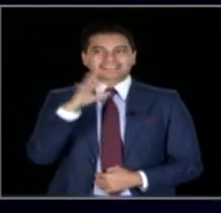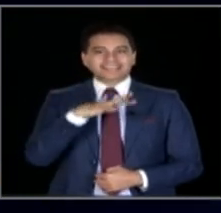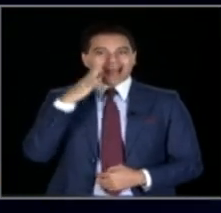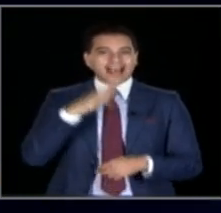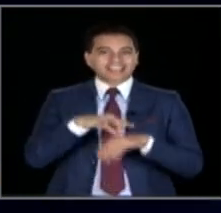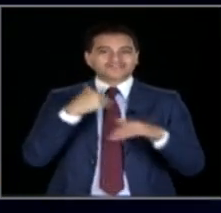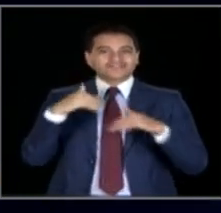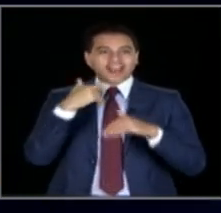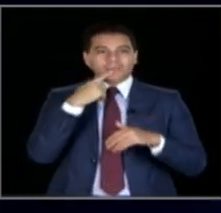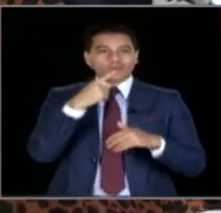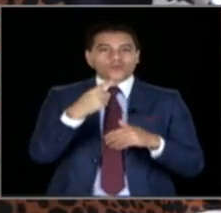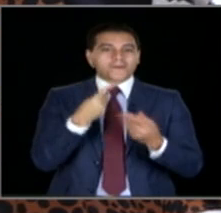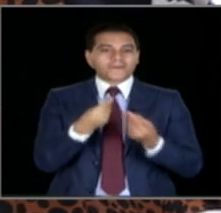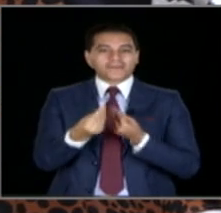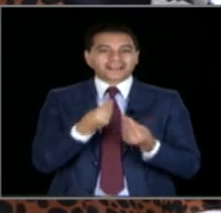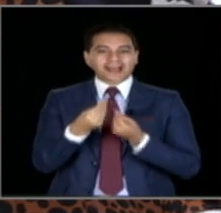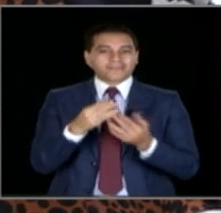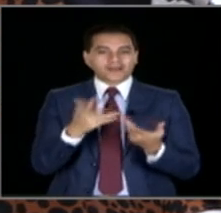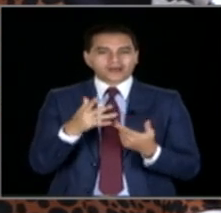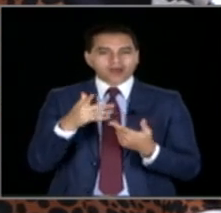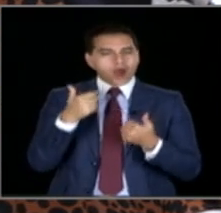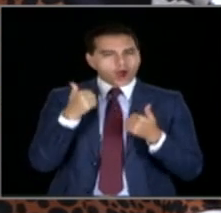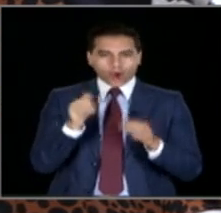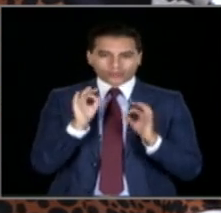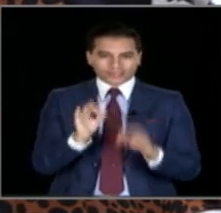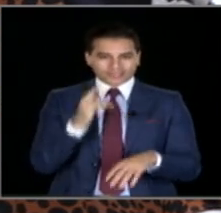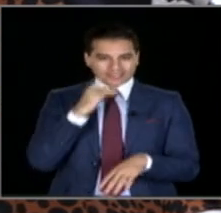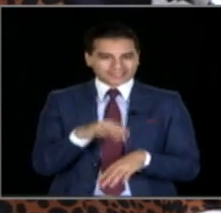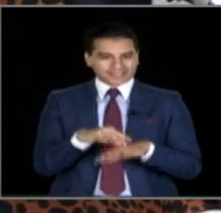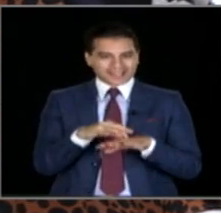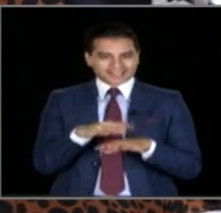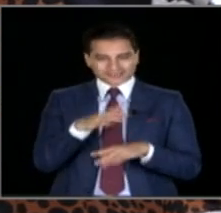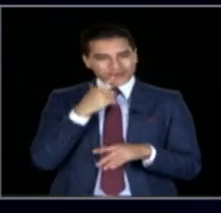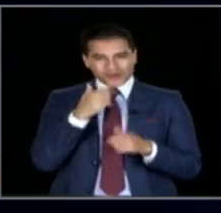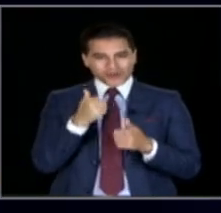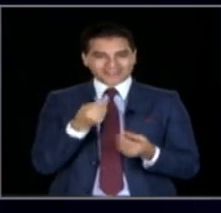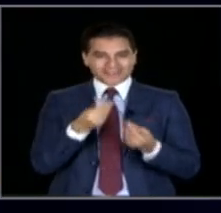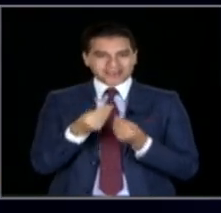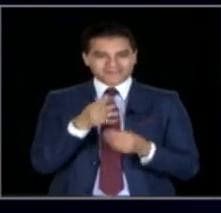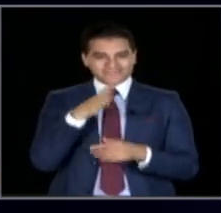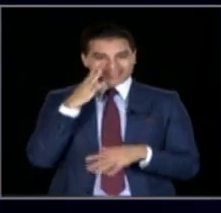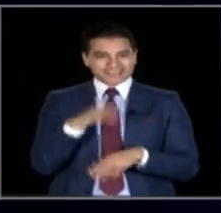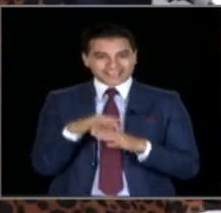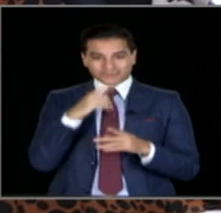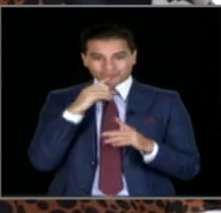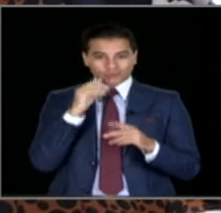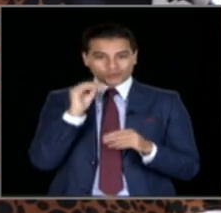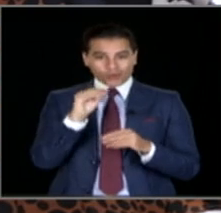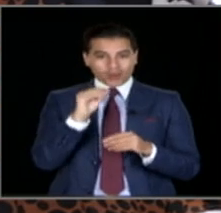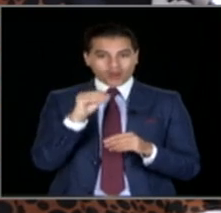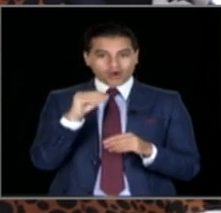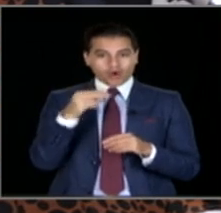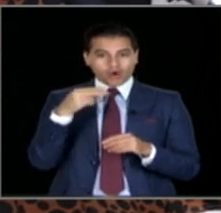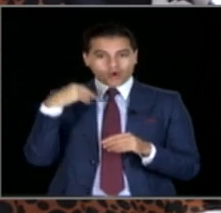ايه من بعد الموسم الاول؟ ده كان كويس يا استاذ عصام. كويس؟ يعني في حد بيقول لك يا عمدة؟